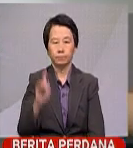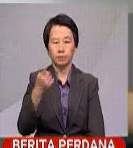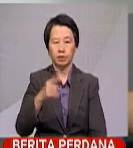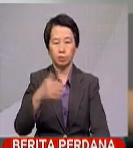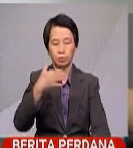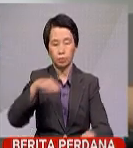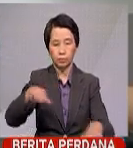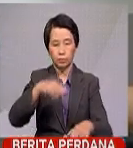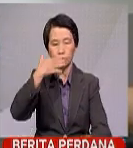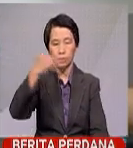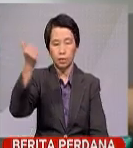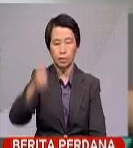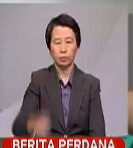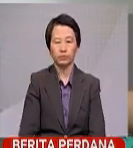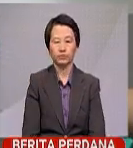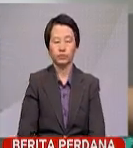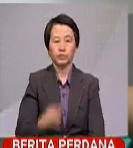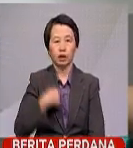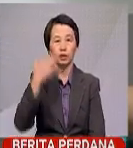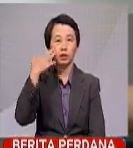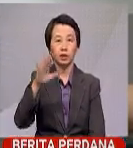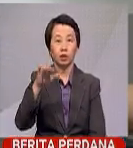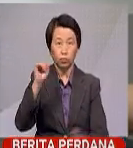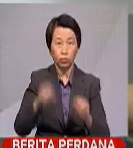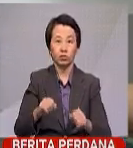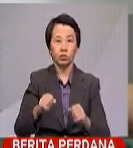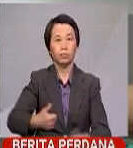pun tak expect boleh menang match ini.